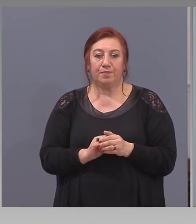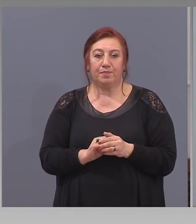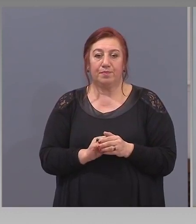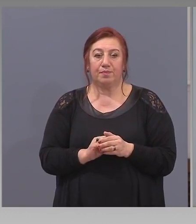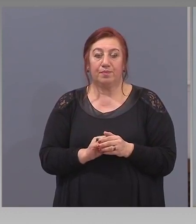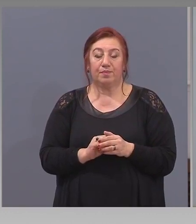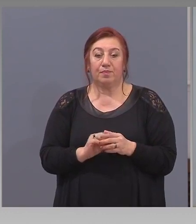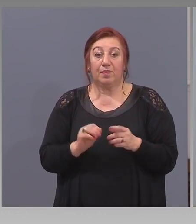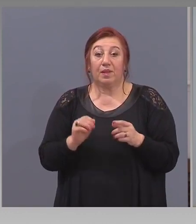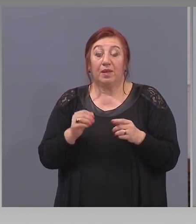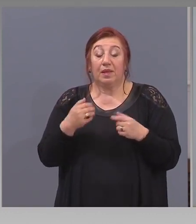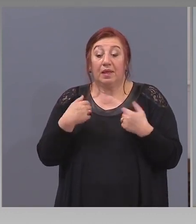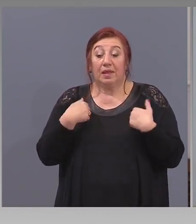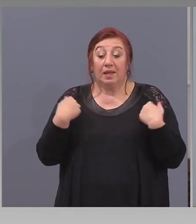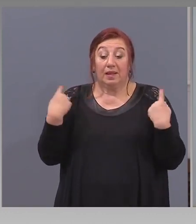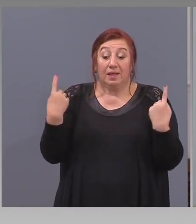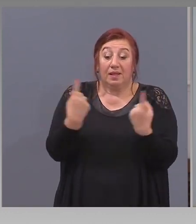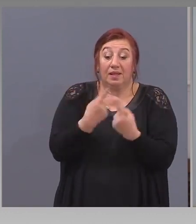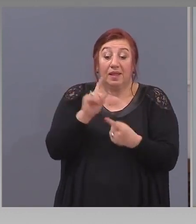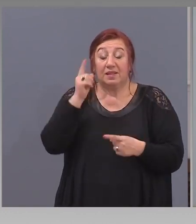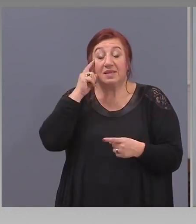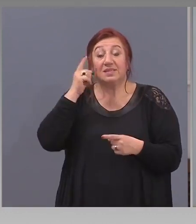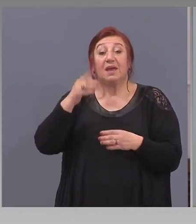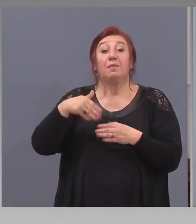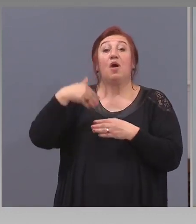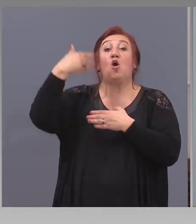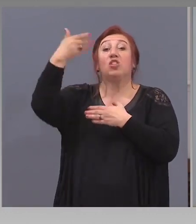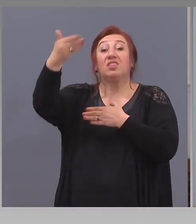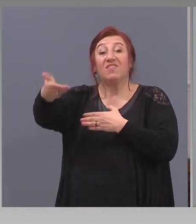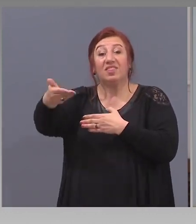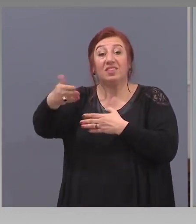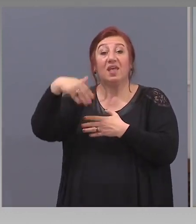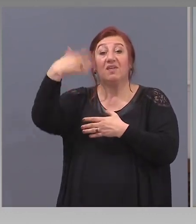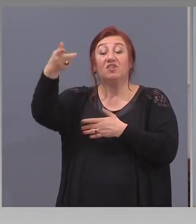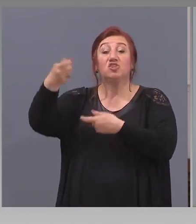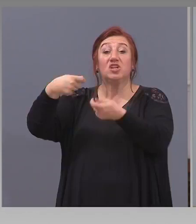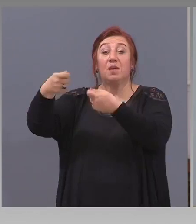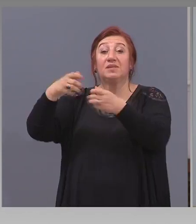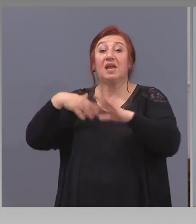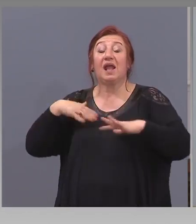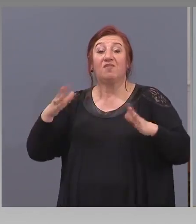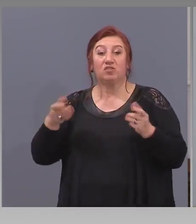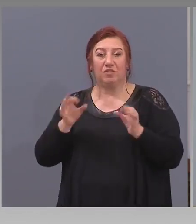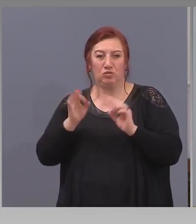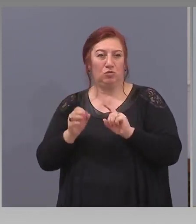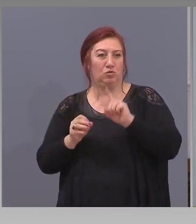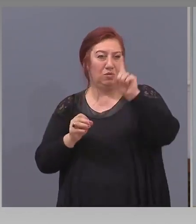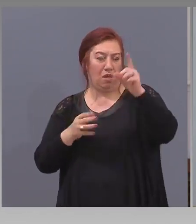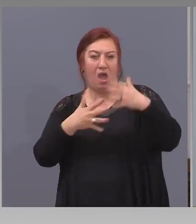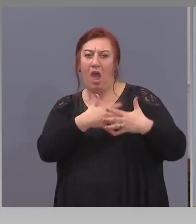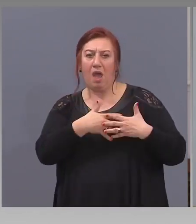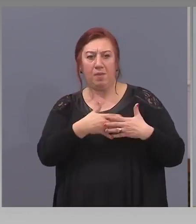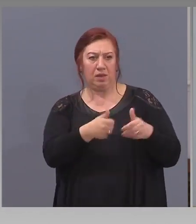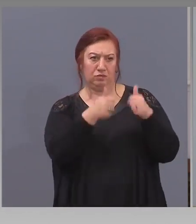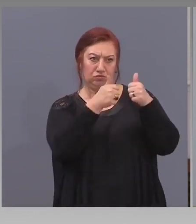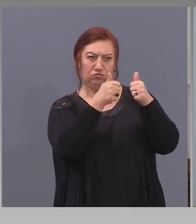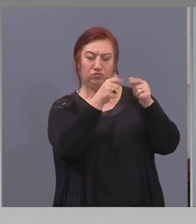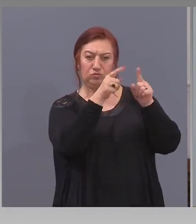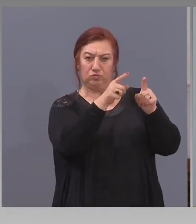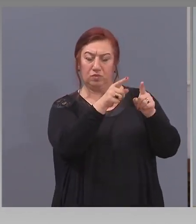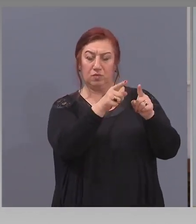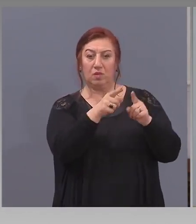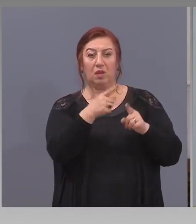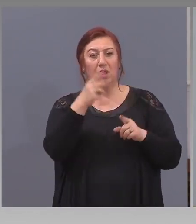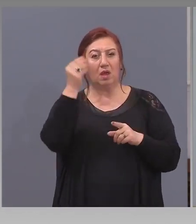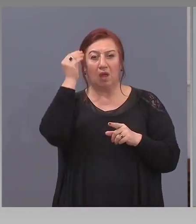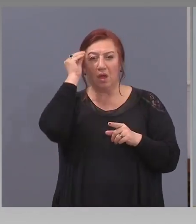не знаеме отвън, с другите пазари, какво ще стане. Защото когато, ако щатите се справят добре, но помните,